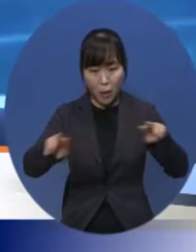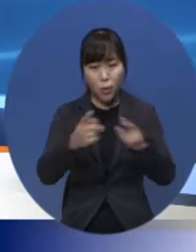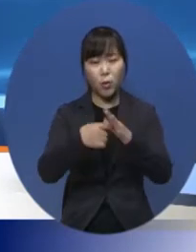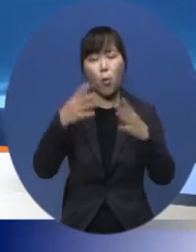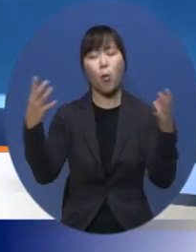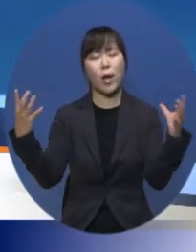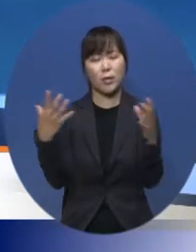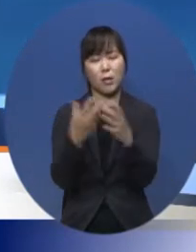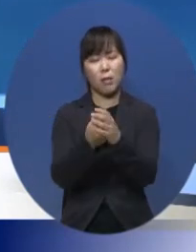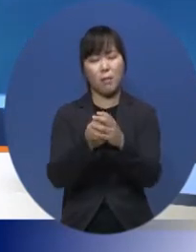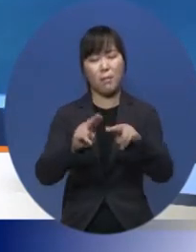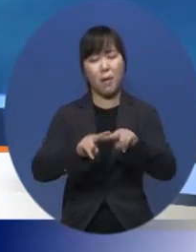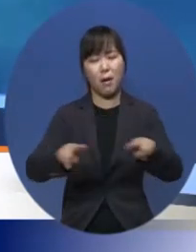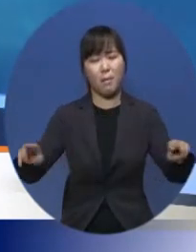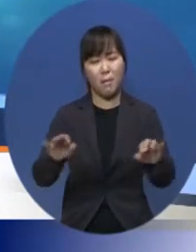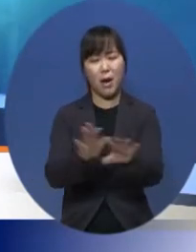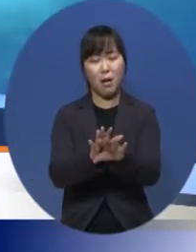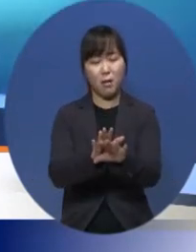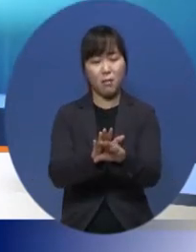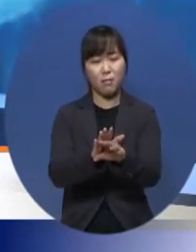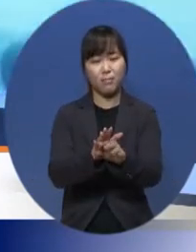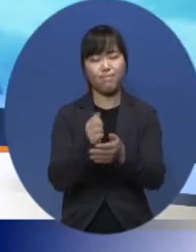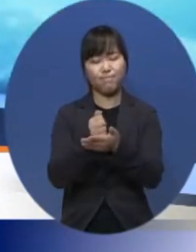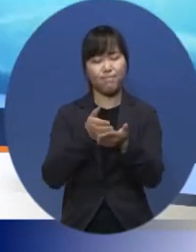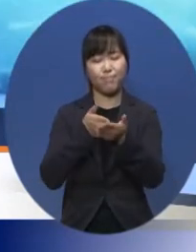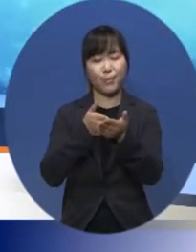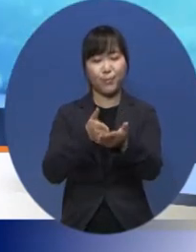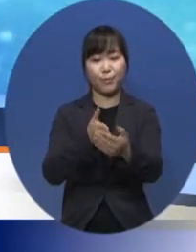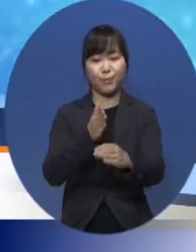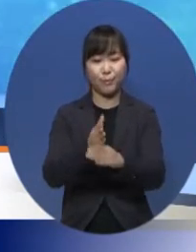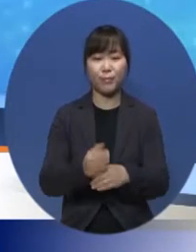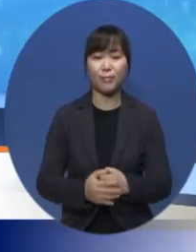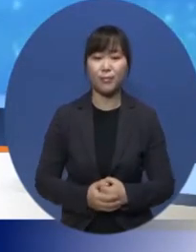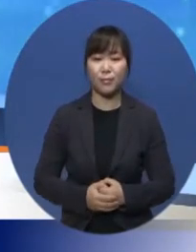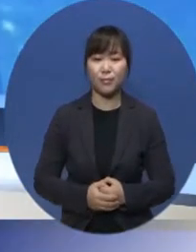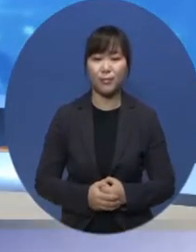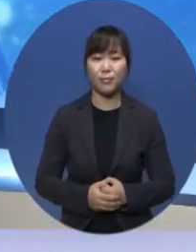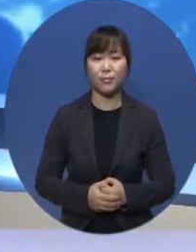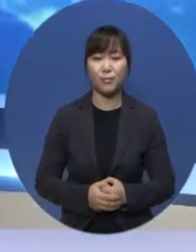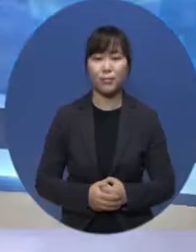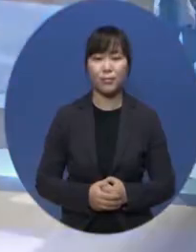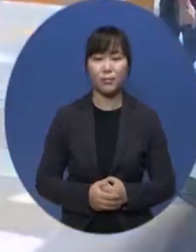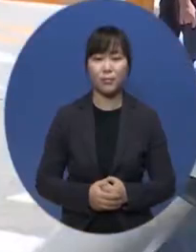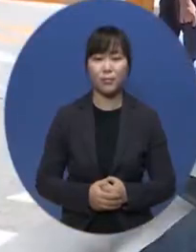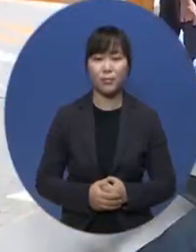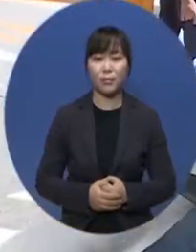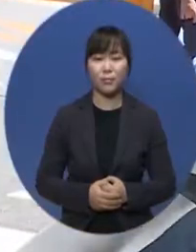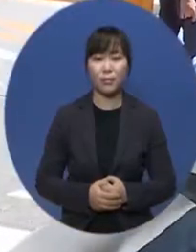폐지를 하라고 주장하고 나섰습니다. 자세한 내용 박성용 기자가 보도합니다.